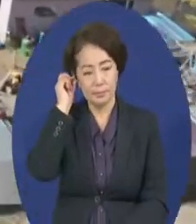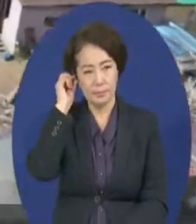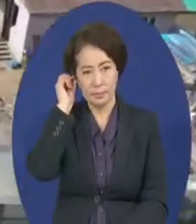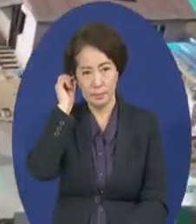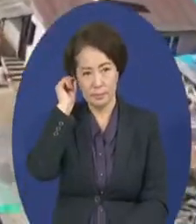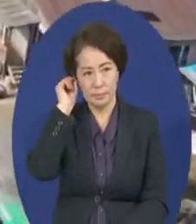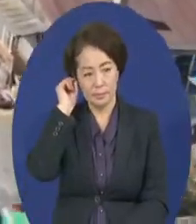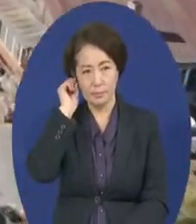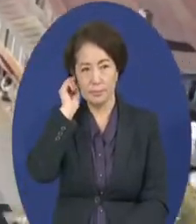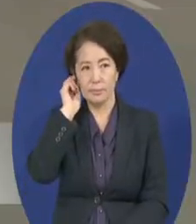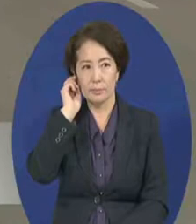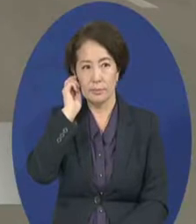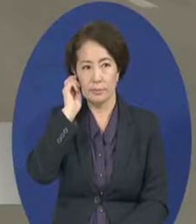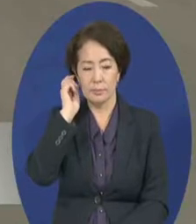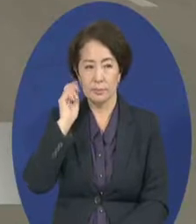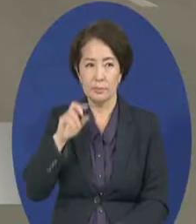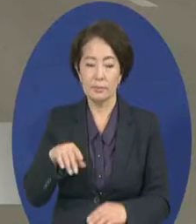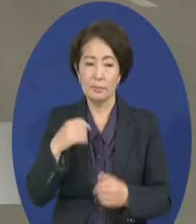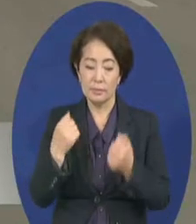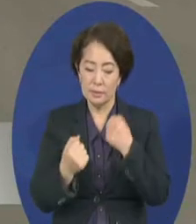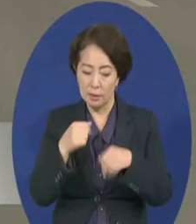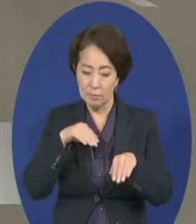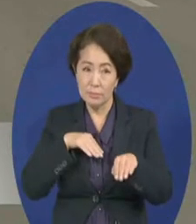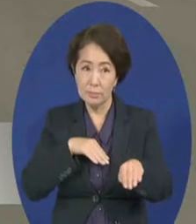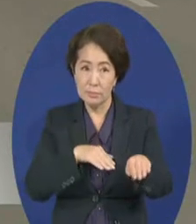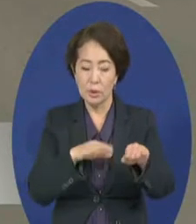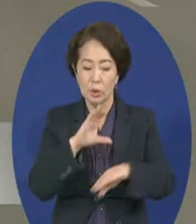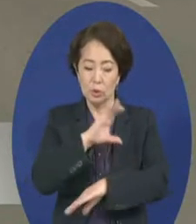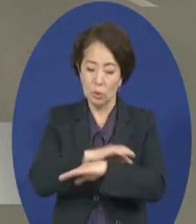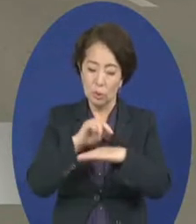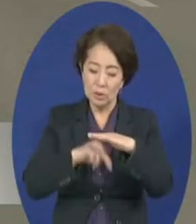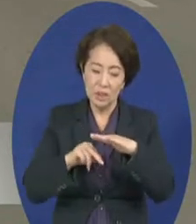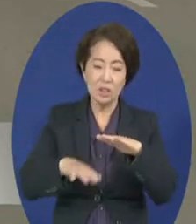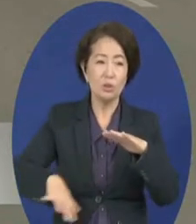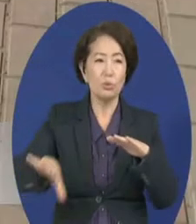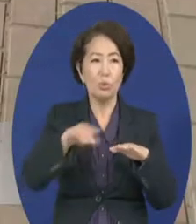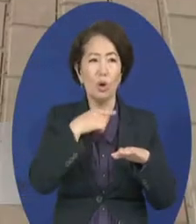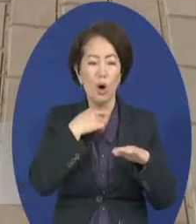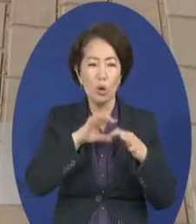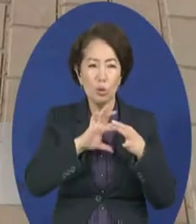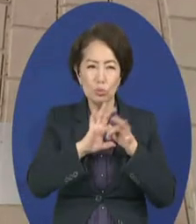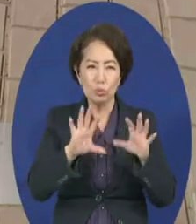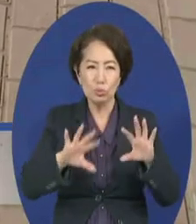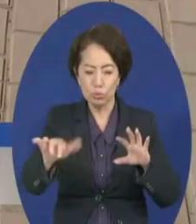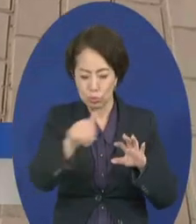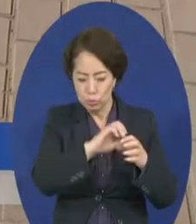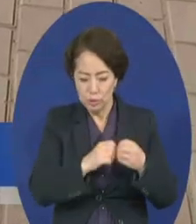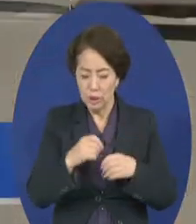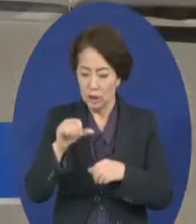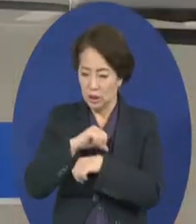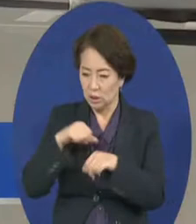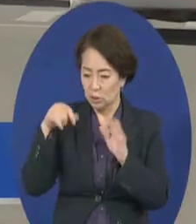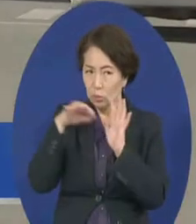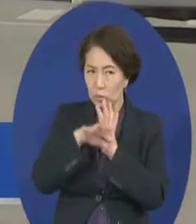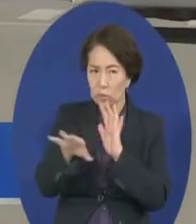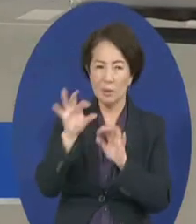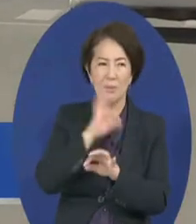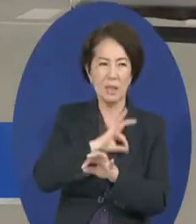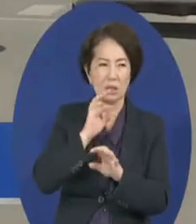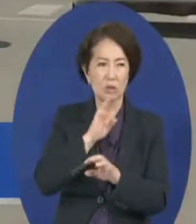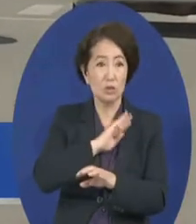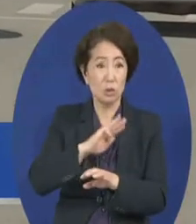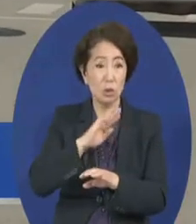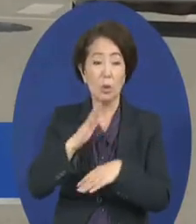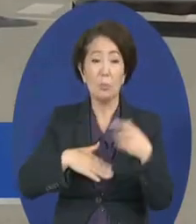Уг автоцмын сүлжээг дэд төвд барьсан сургууль цэцэрлэгүүд инженерийн шугам сүлжээг ирээдүйд иргэдэд хүртээмжтэй байнгын ашиглалттай